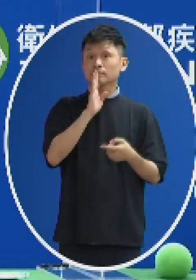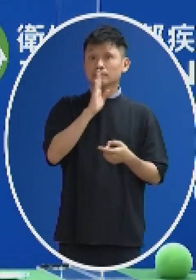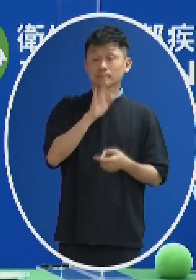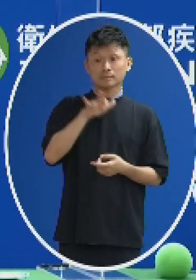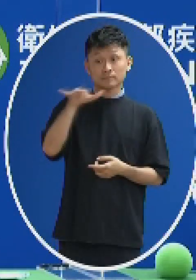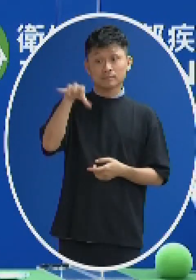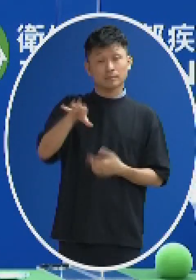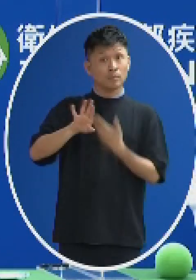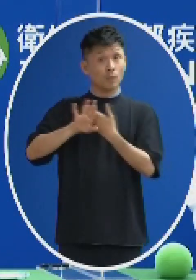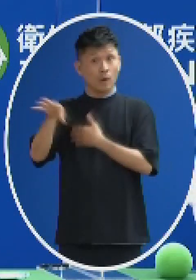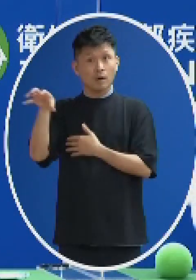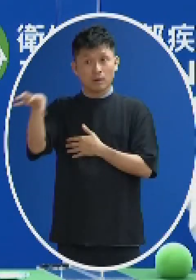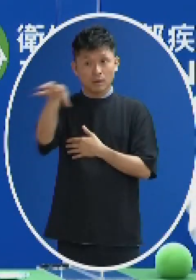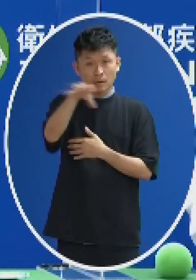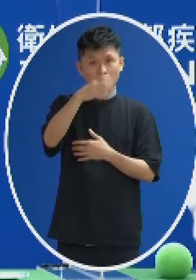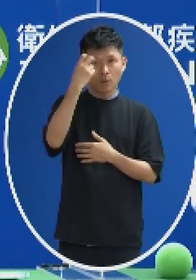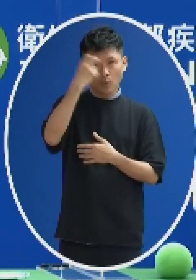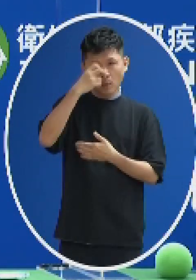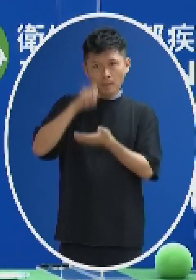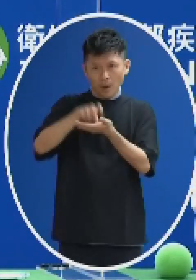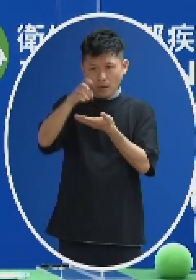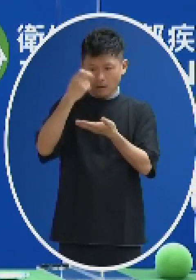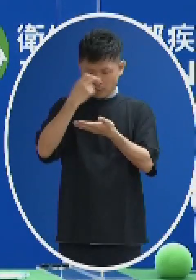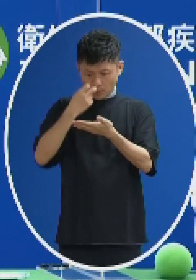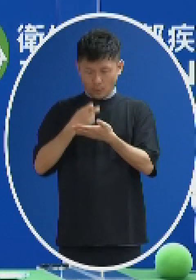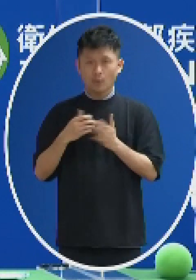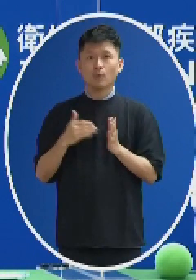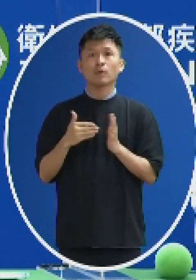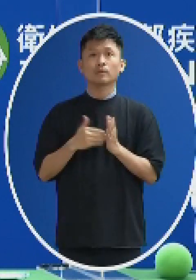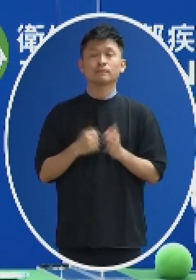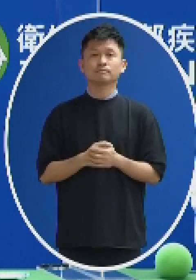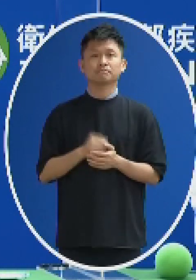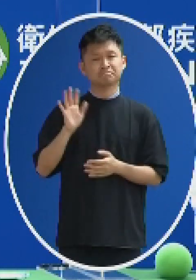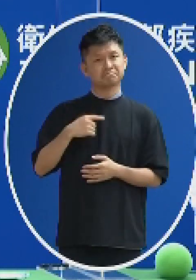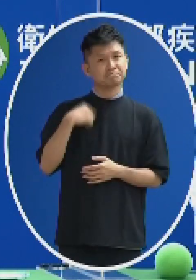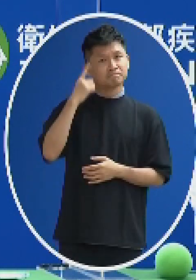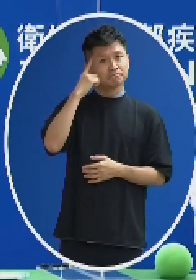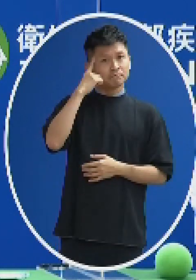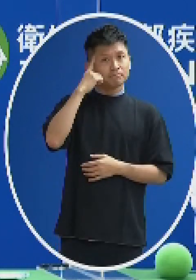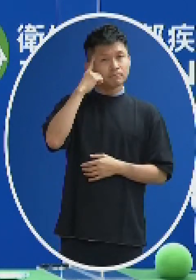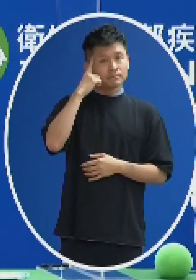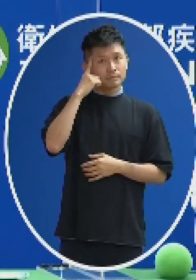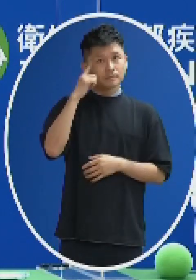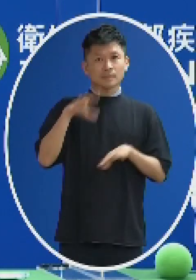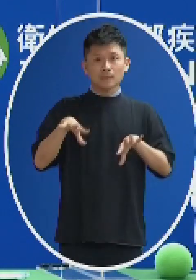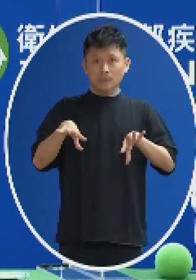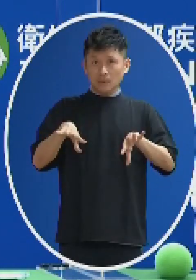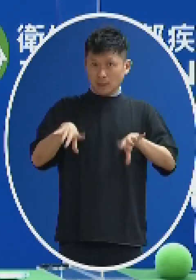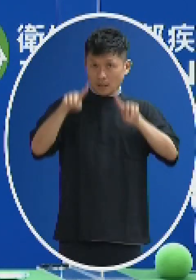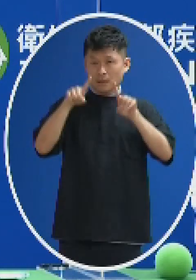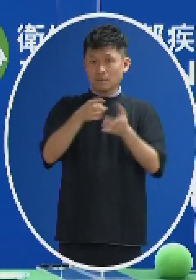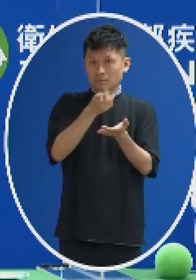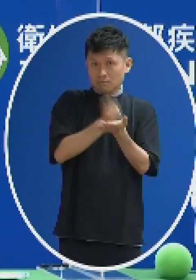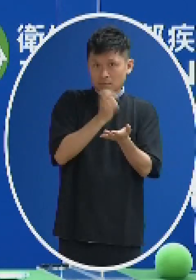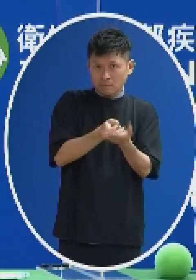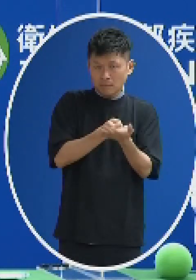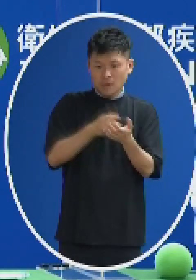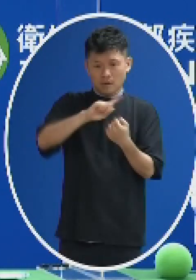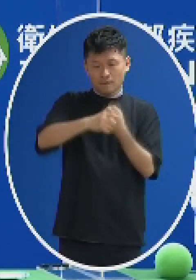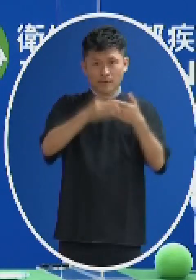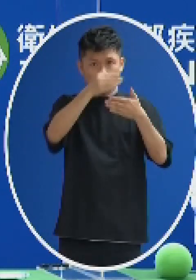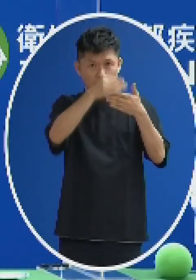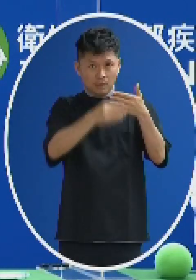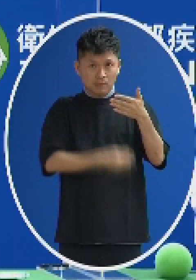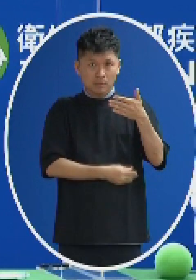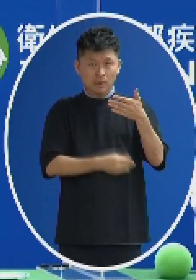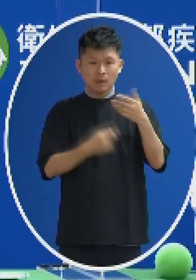理的报告也都检视过。但那时候我们还觉得刚刚开始实施，那相关的法规虽然那